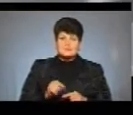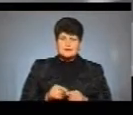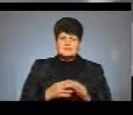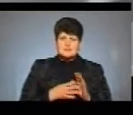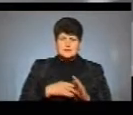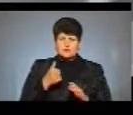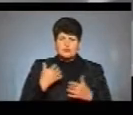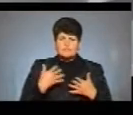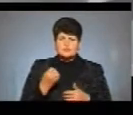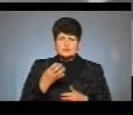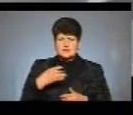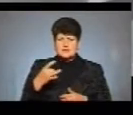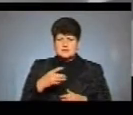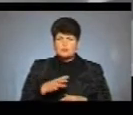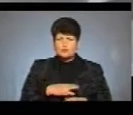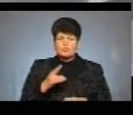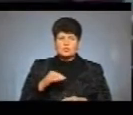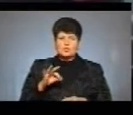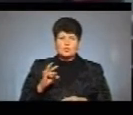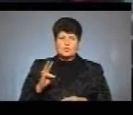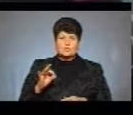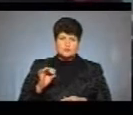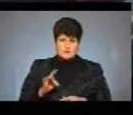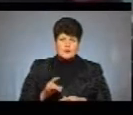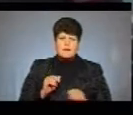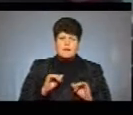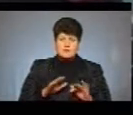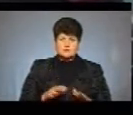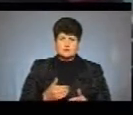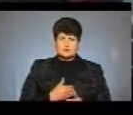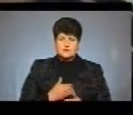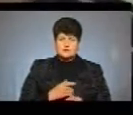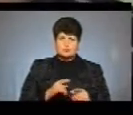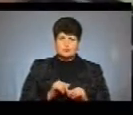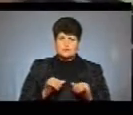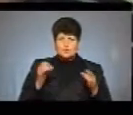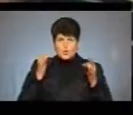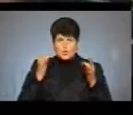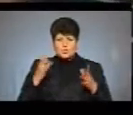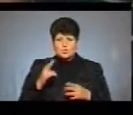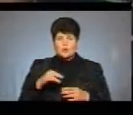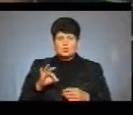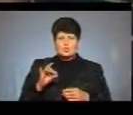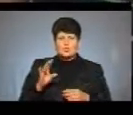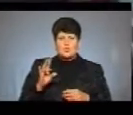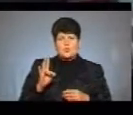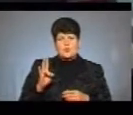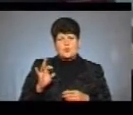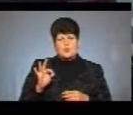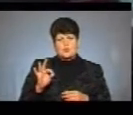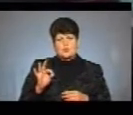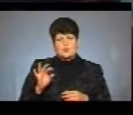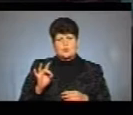уже 14 разів ставав донором. Каже, акцію ініціювали, аби розвинути культуру донорства у Тернополі. Трохи